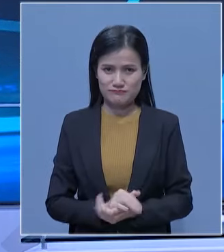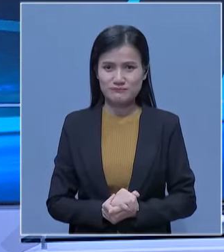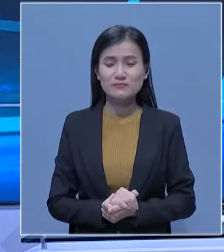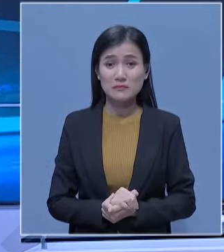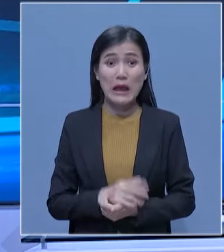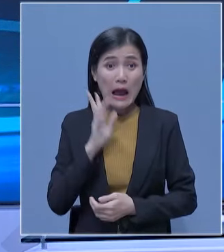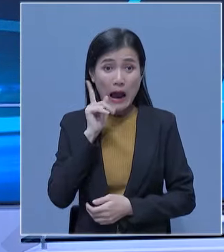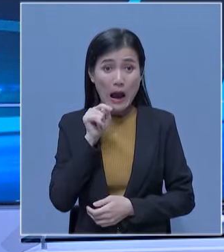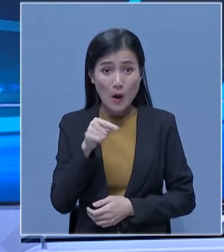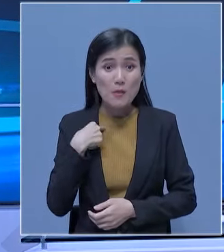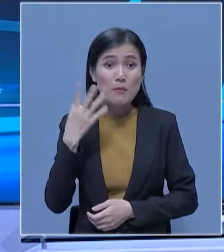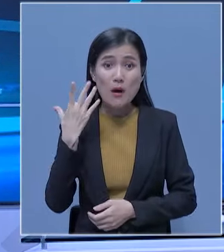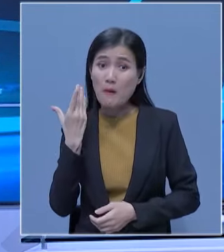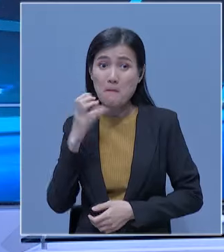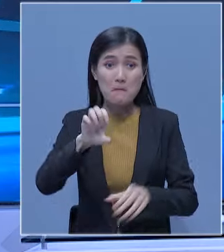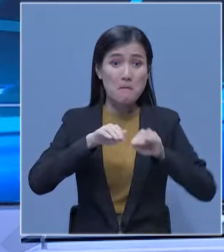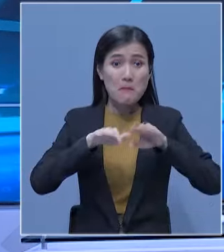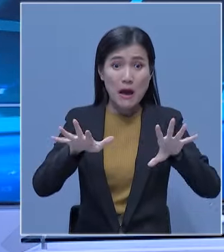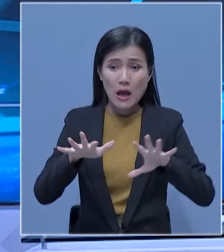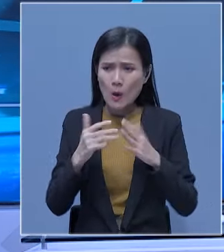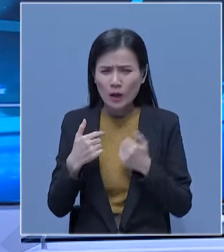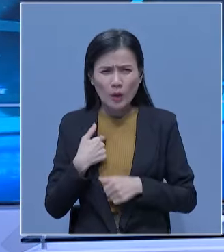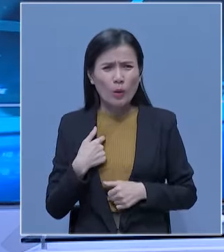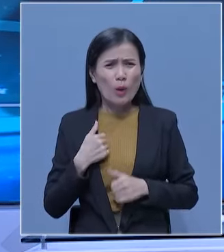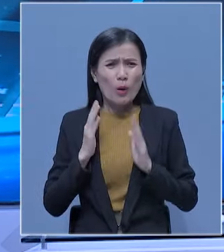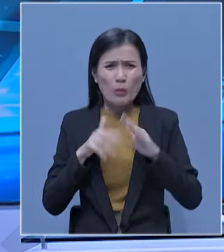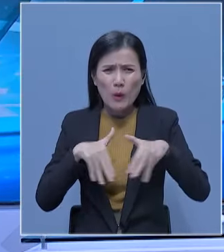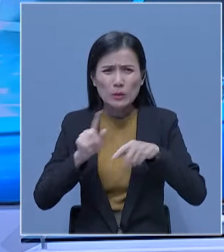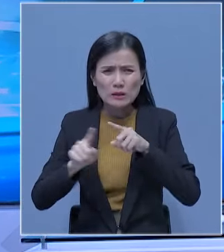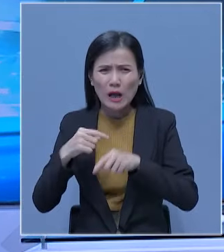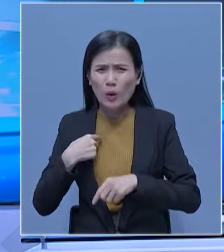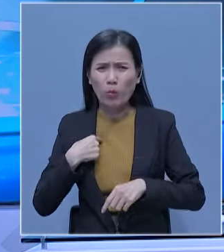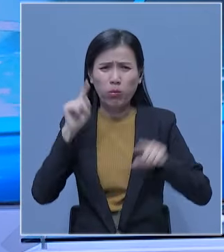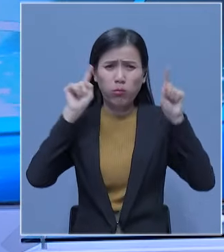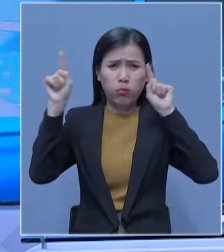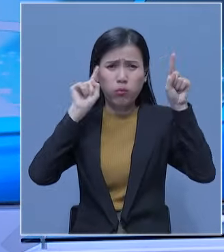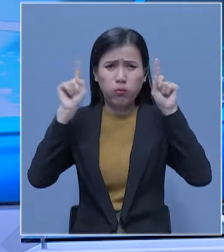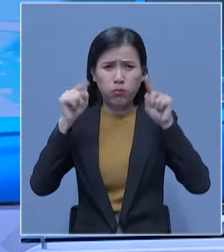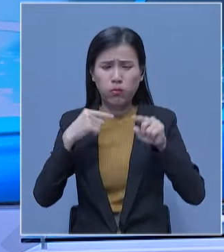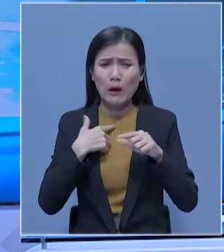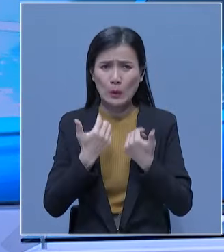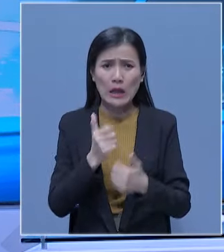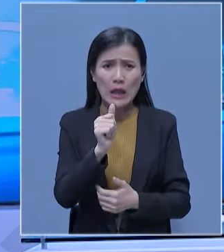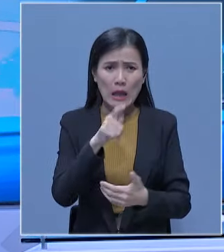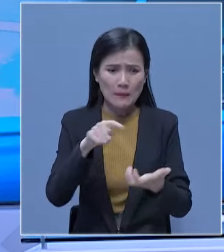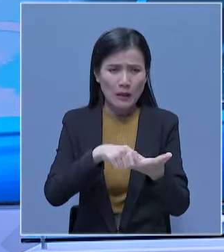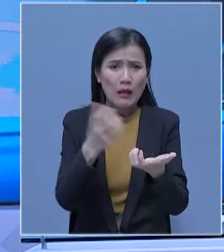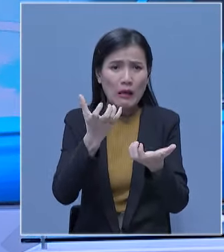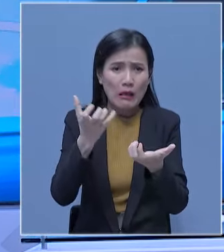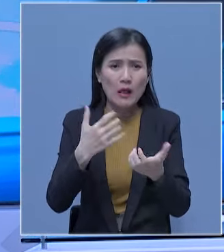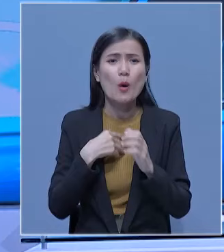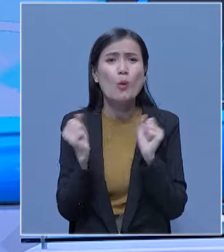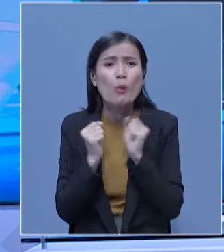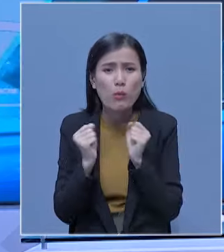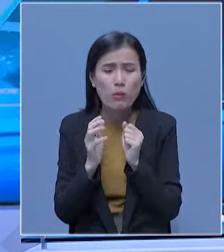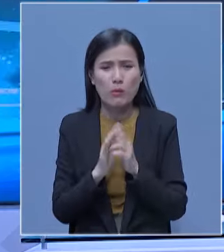ทําเอาคนนอนไม่หลับกันอ่ะกลัวว่าโมบายแบงกิ้งของตัวเองจะใช้ไม่ได้ ครับเห็นบอกว่าวันนี้ถ้าหากว่าชื่อไม่ตรงกันเนี่ยจ